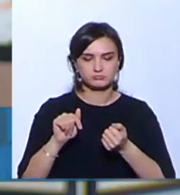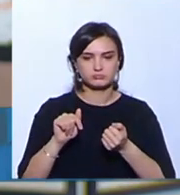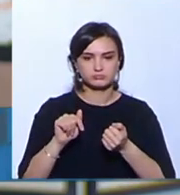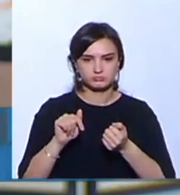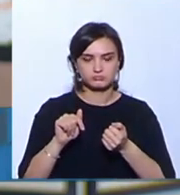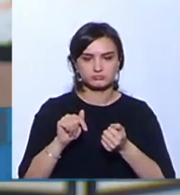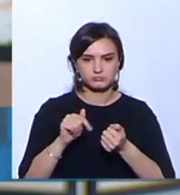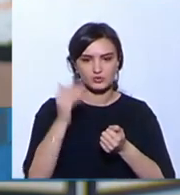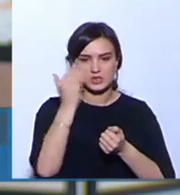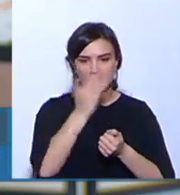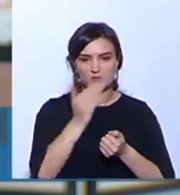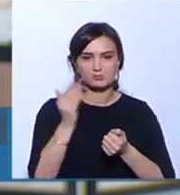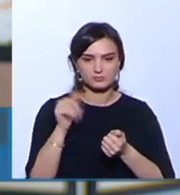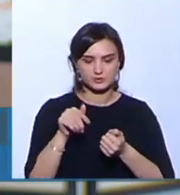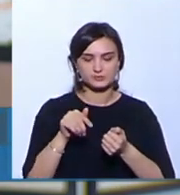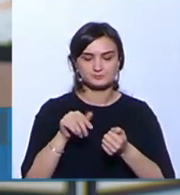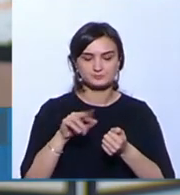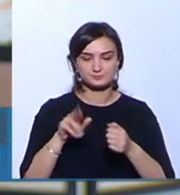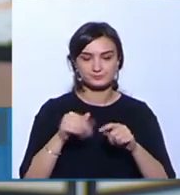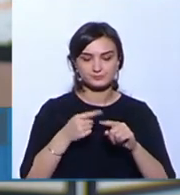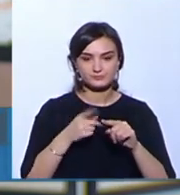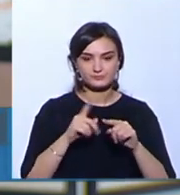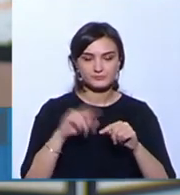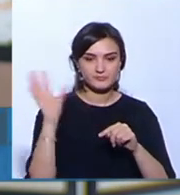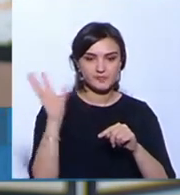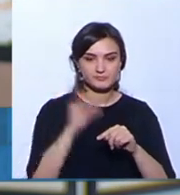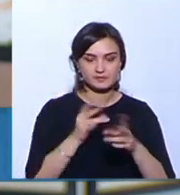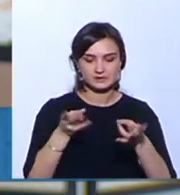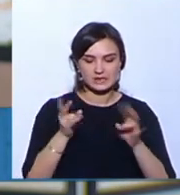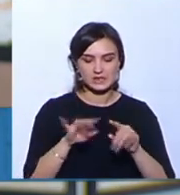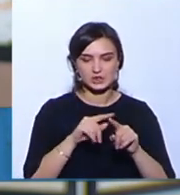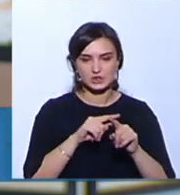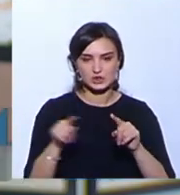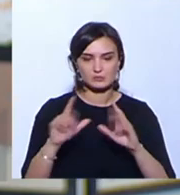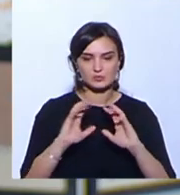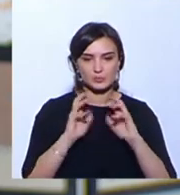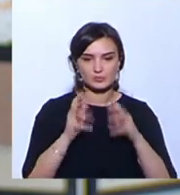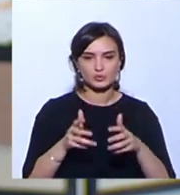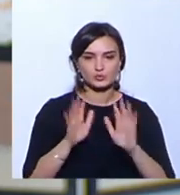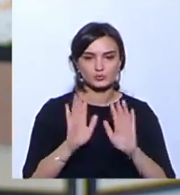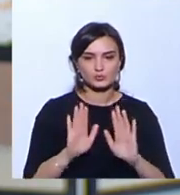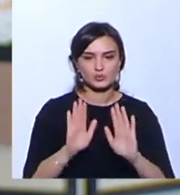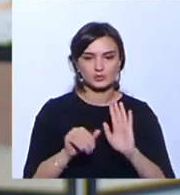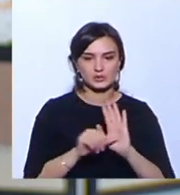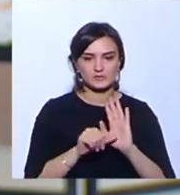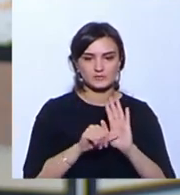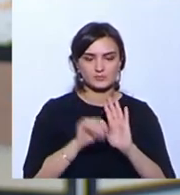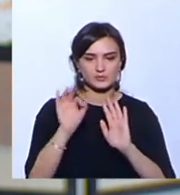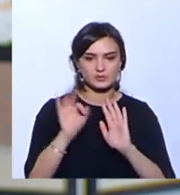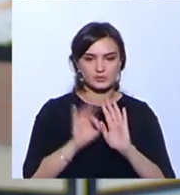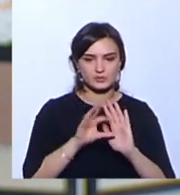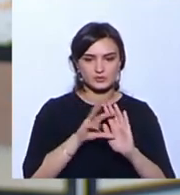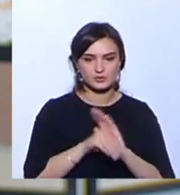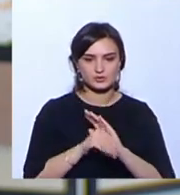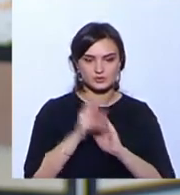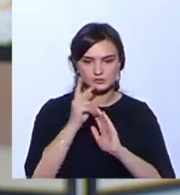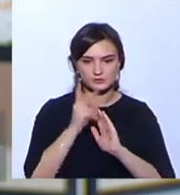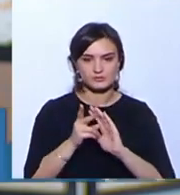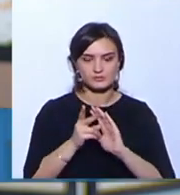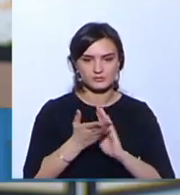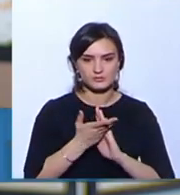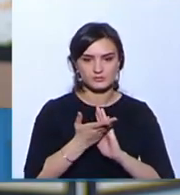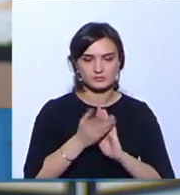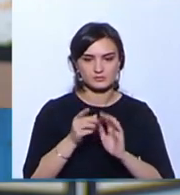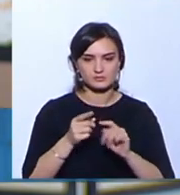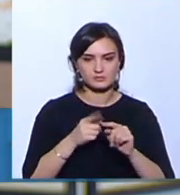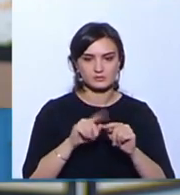წარმოშობის პაციენტებში. და მთელ დანარჩენ მსოფლიოში მხოლოდ 6%-ში გვხვდება.